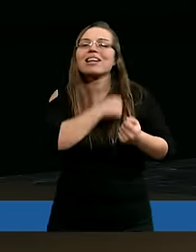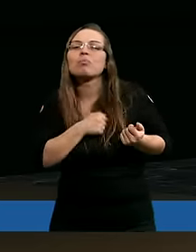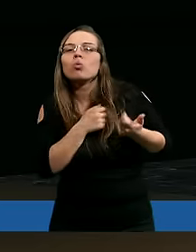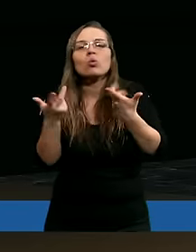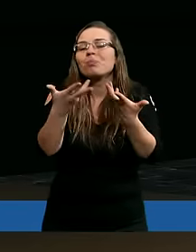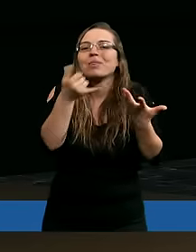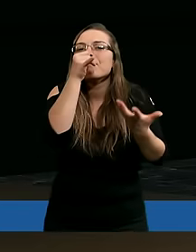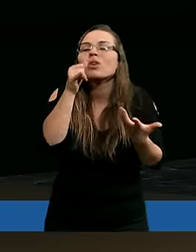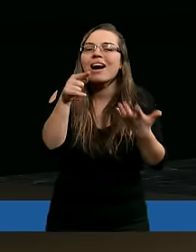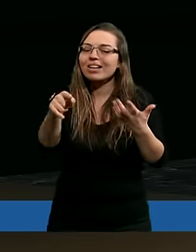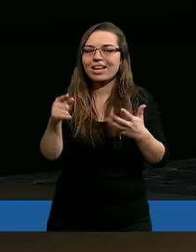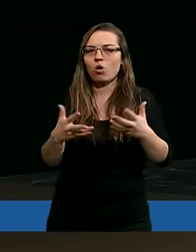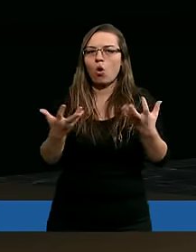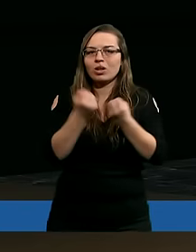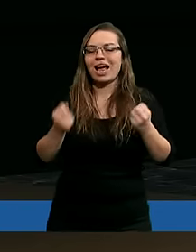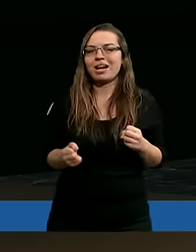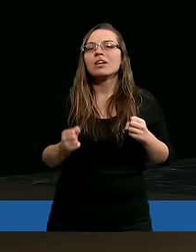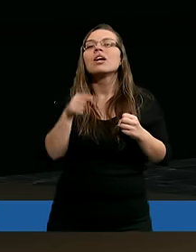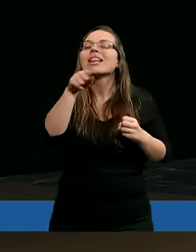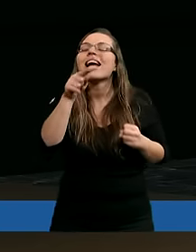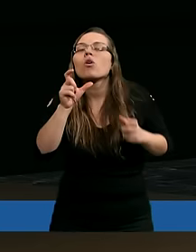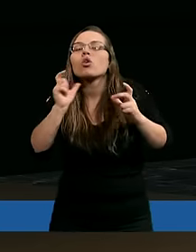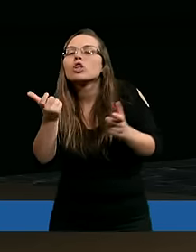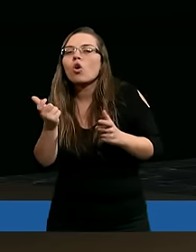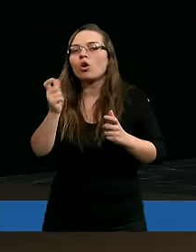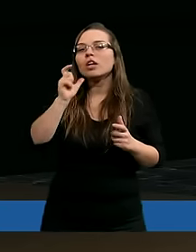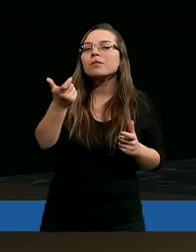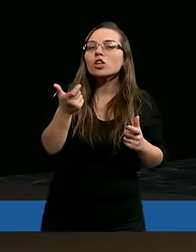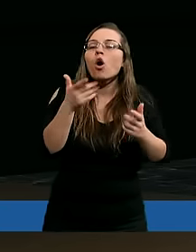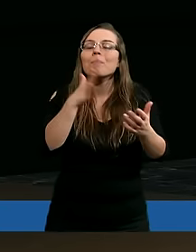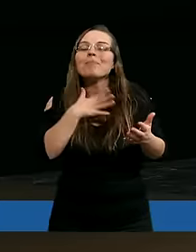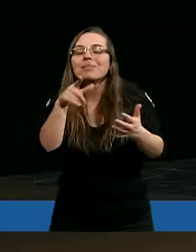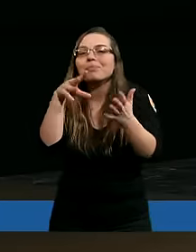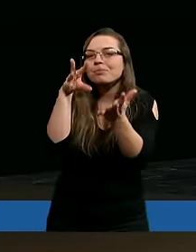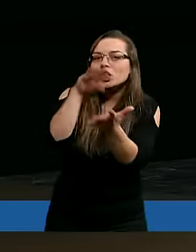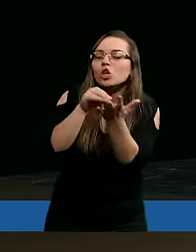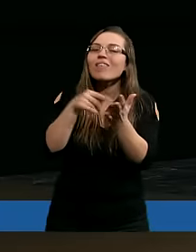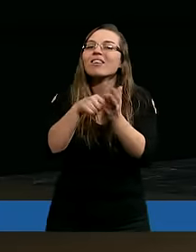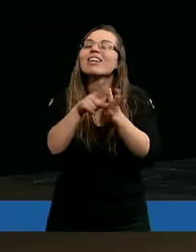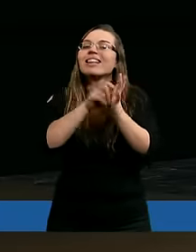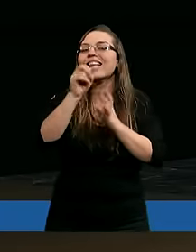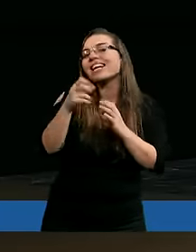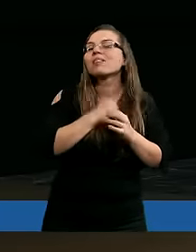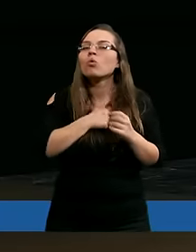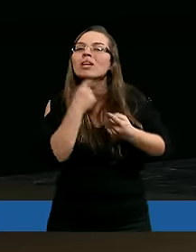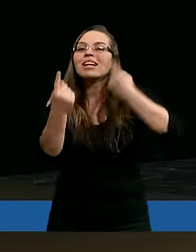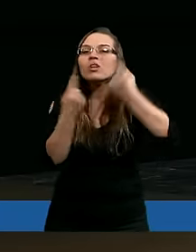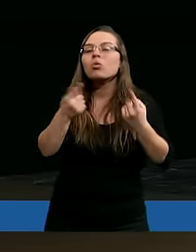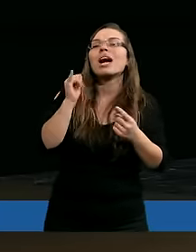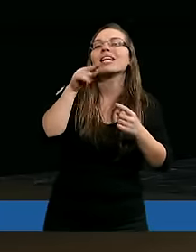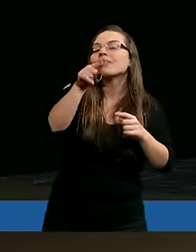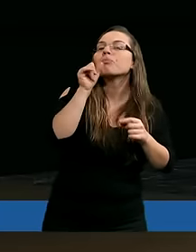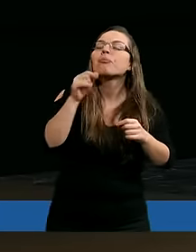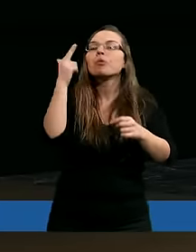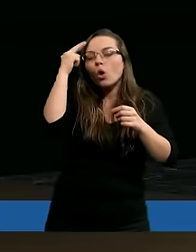poprosić o radę, poprosić o wsparcie kogoś, kto no, po prostu ma doświadczenie też w tego typu rzeczach, bo no, tak jak mówiłaś, Karolina,